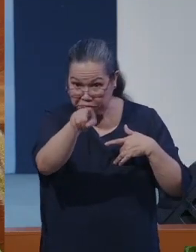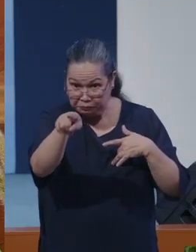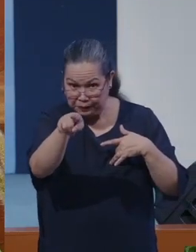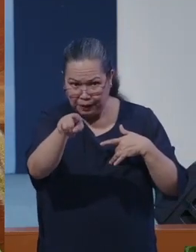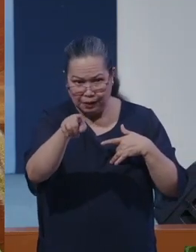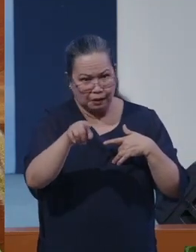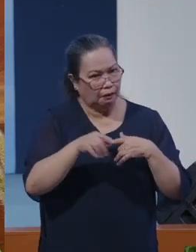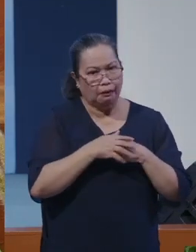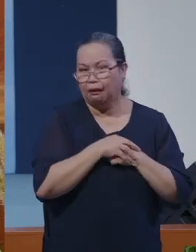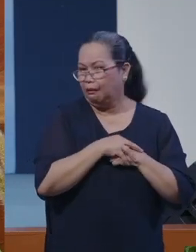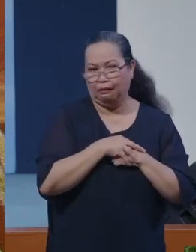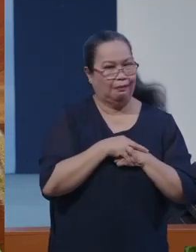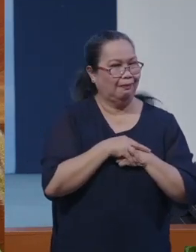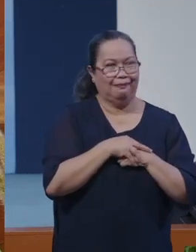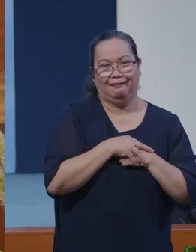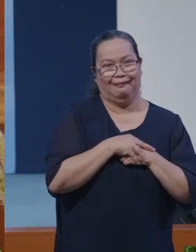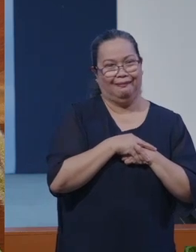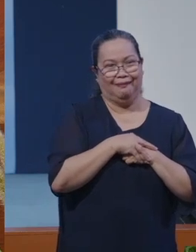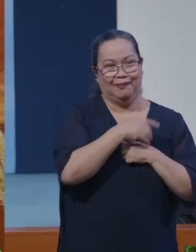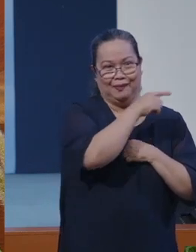Hindi ako doktor, ang asawa ko doktor.